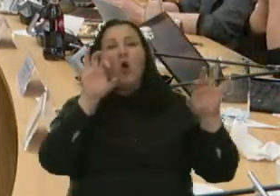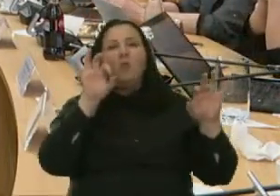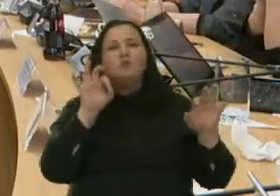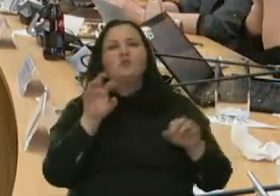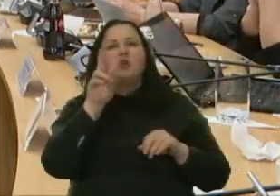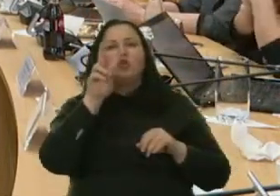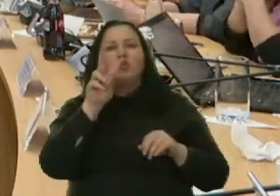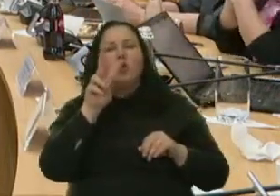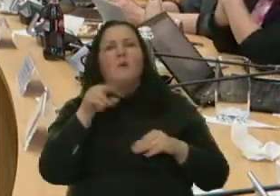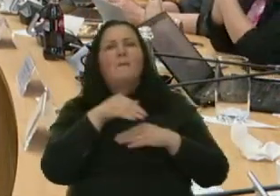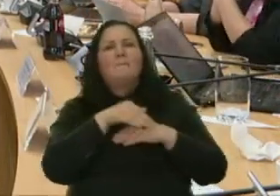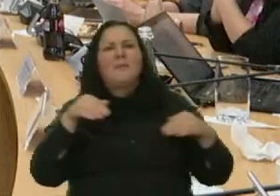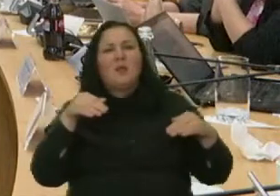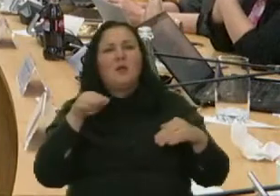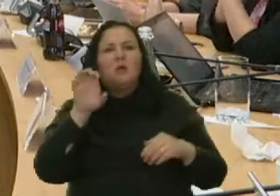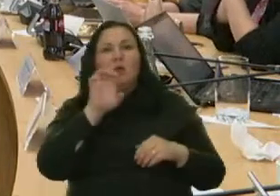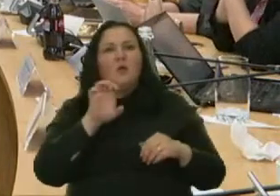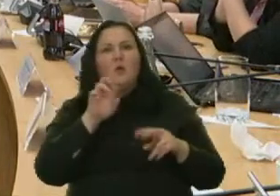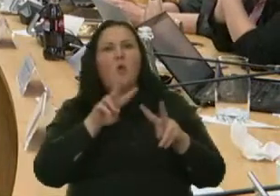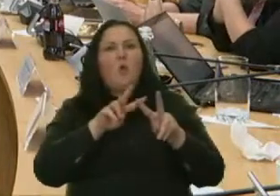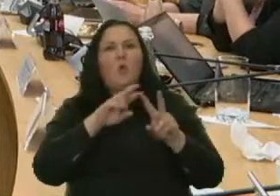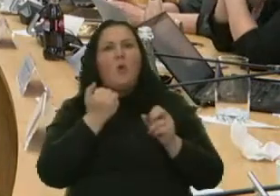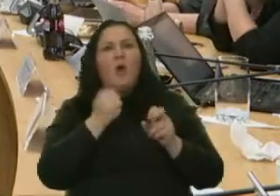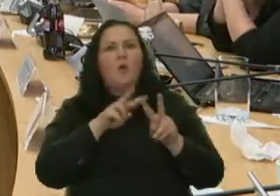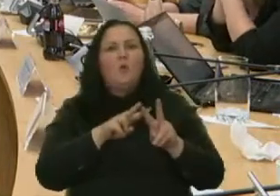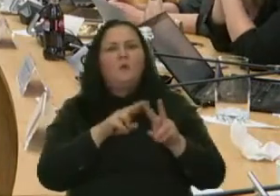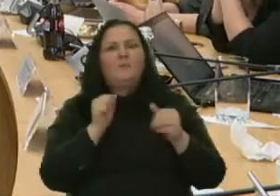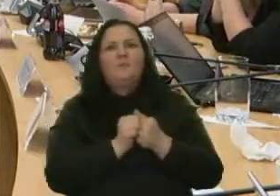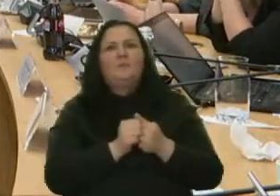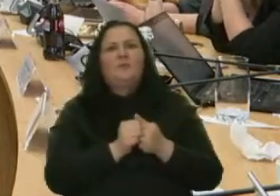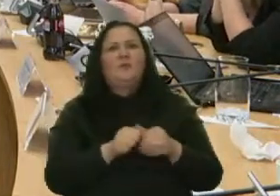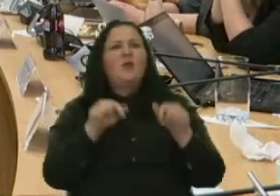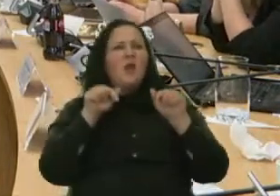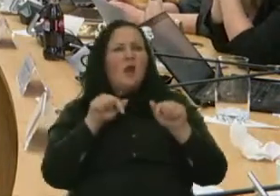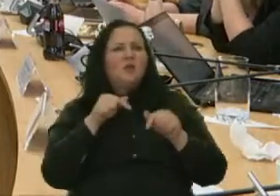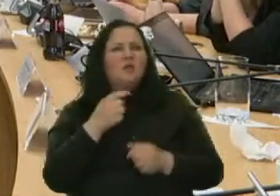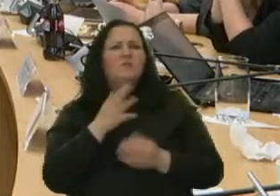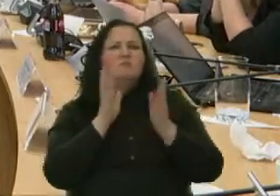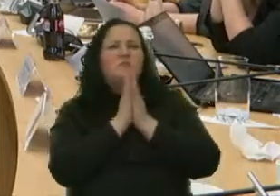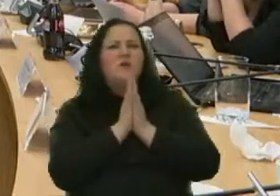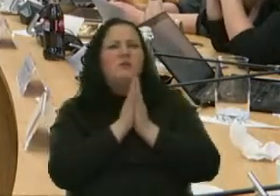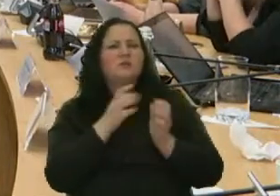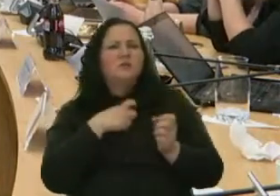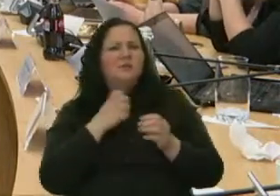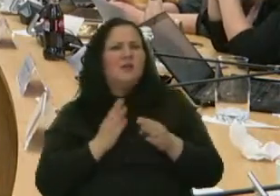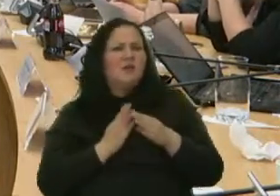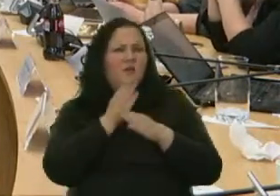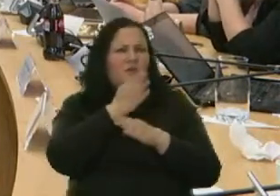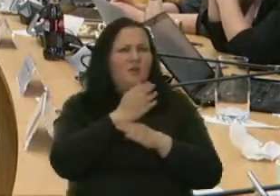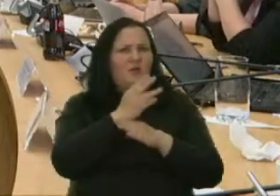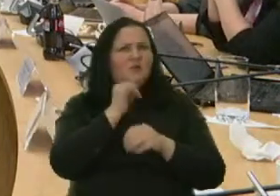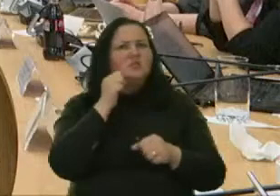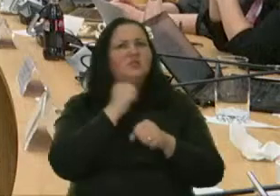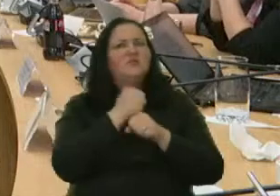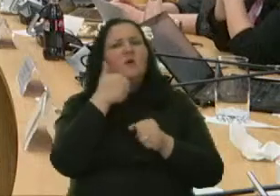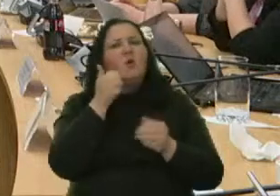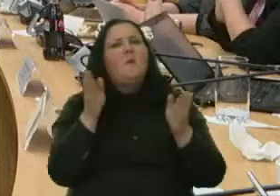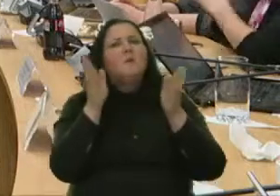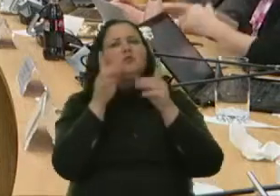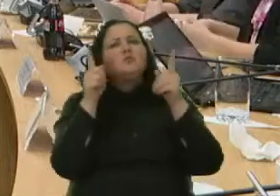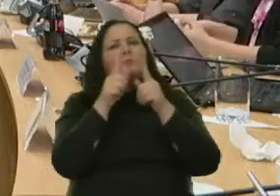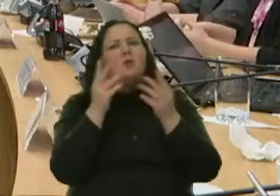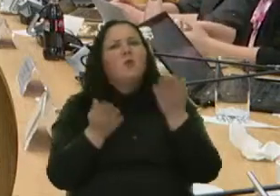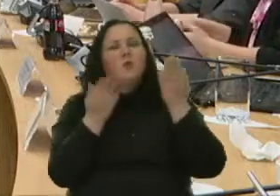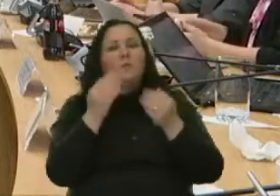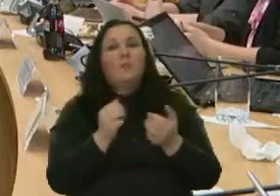EUR Uau aici permiteți mi să intervin și să fac o mică comparație